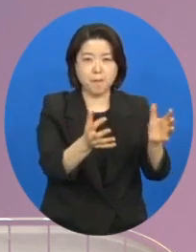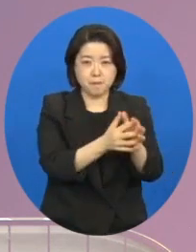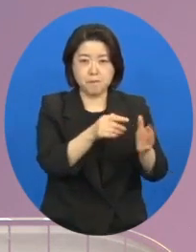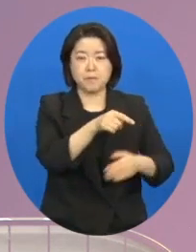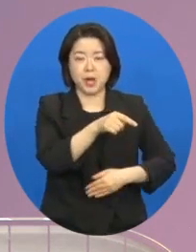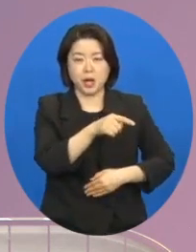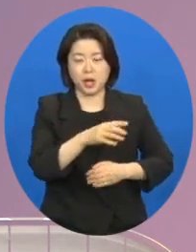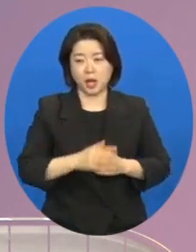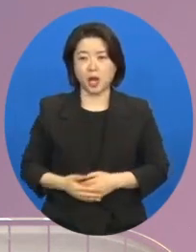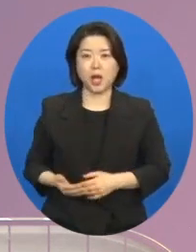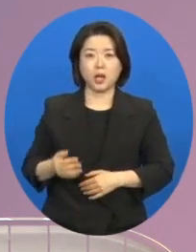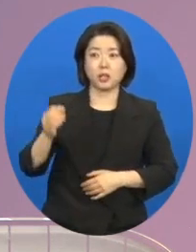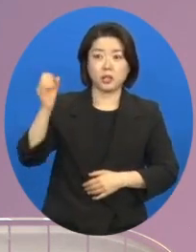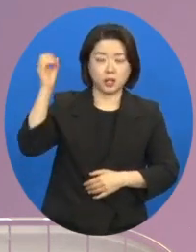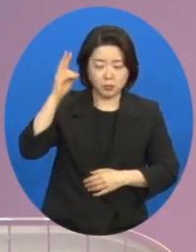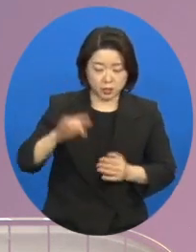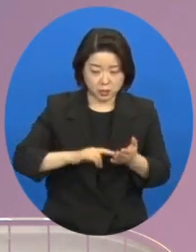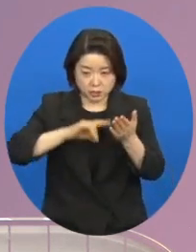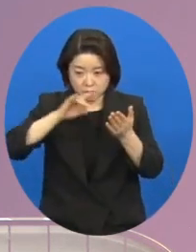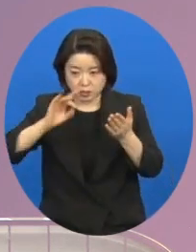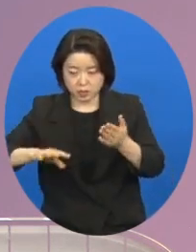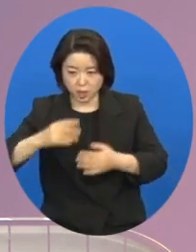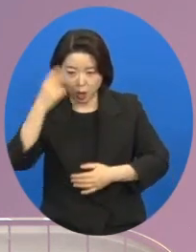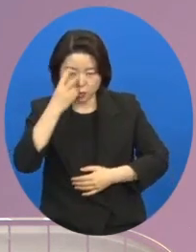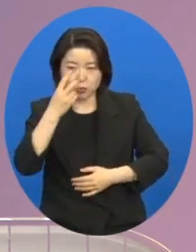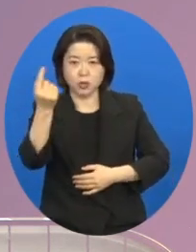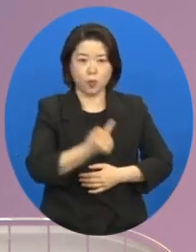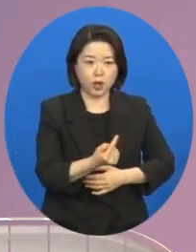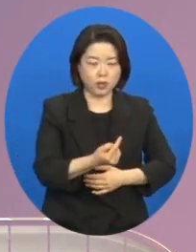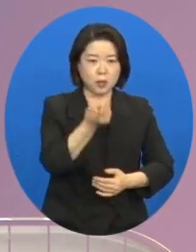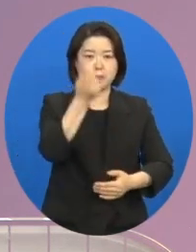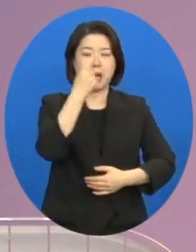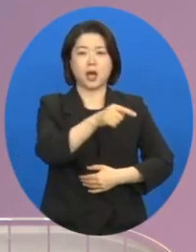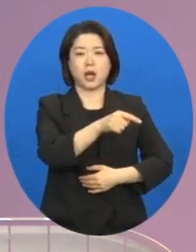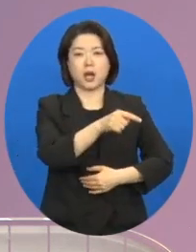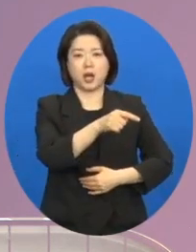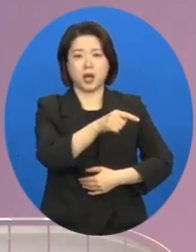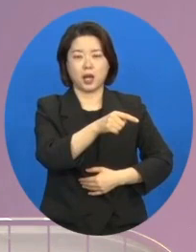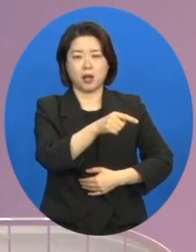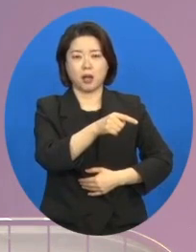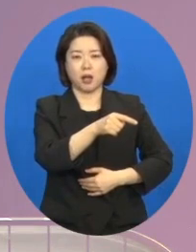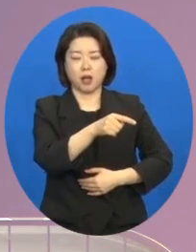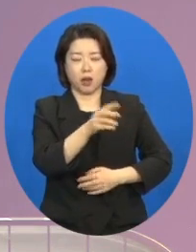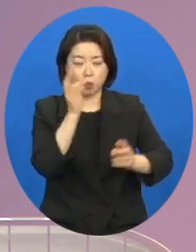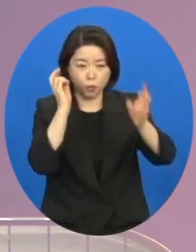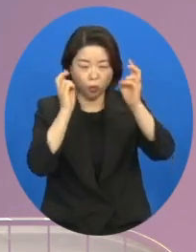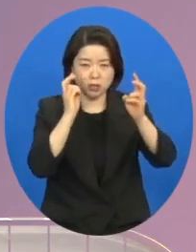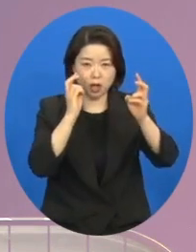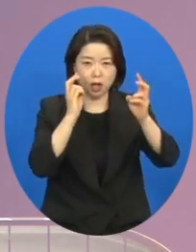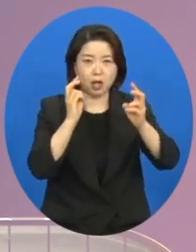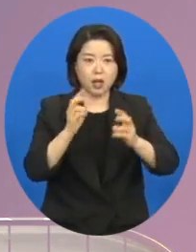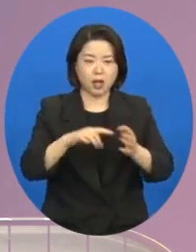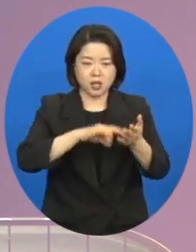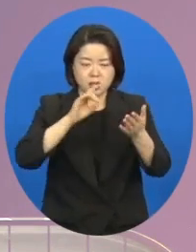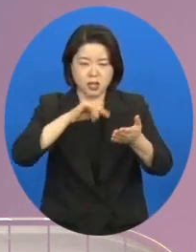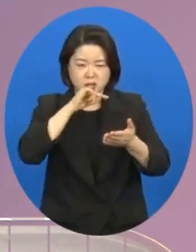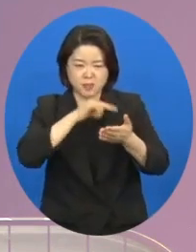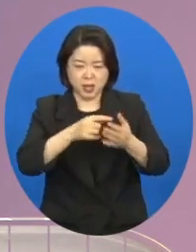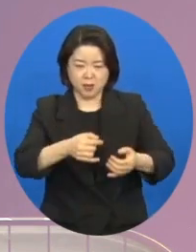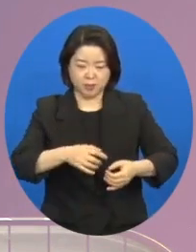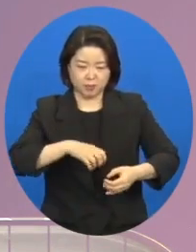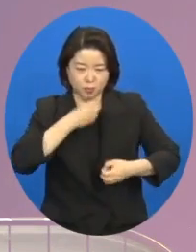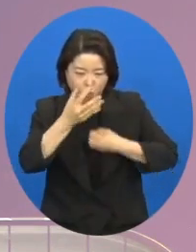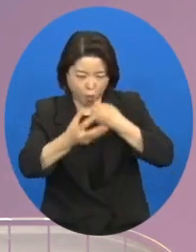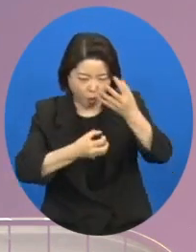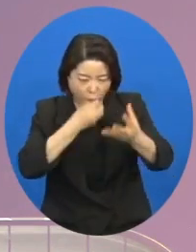근데 세무조사를 받다가 어떻게 돼요? 발각이 되고 회사가 그것을 다 하다가 결국에는 그